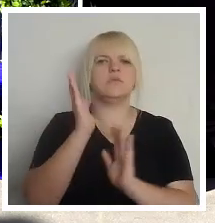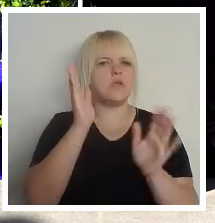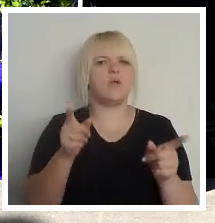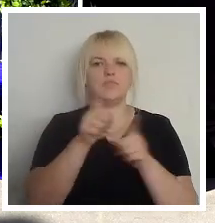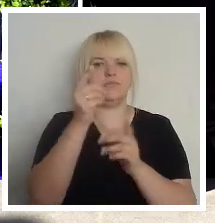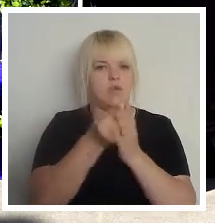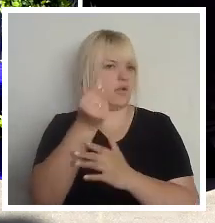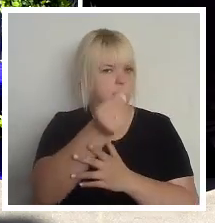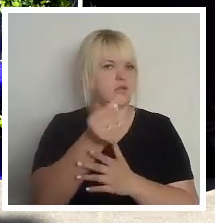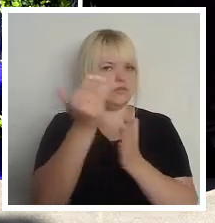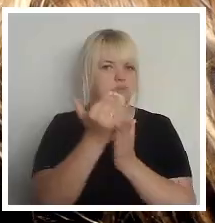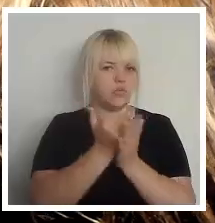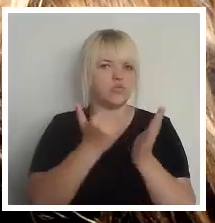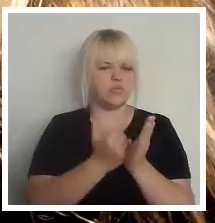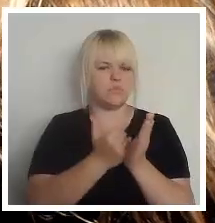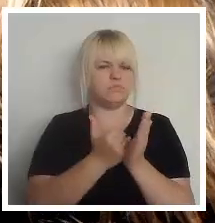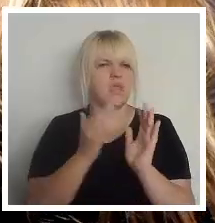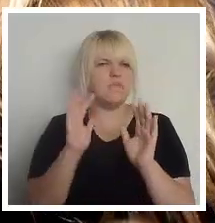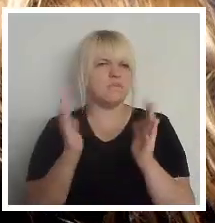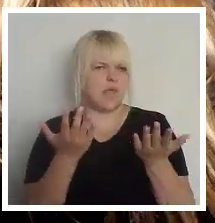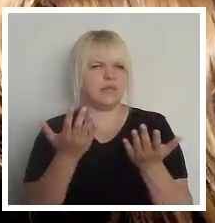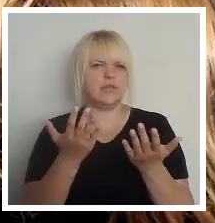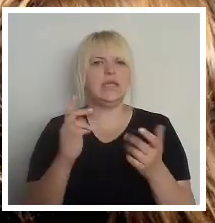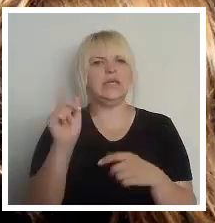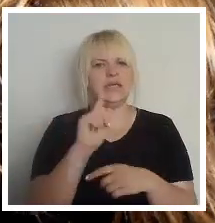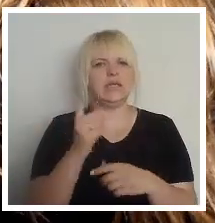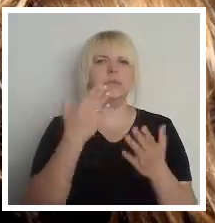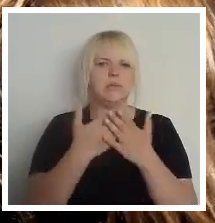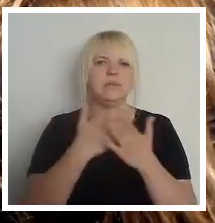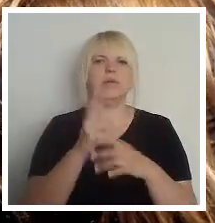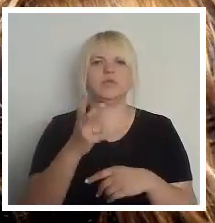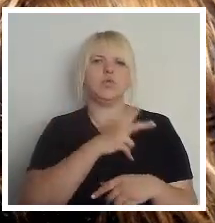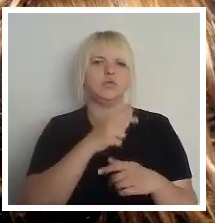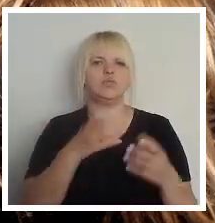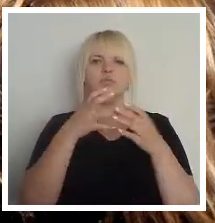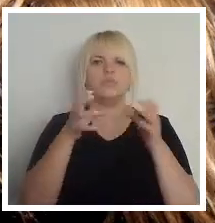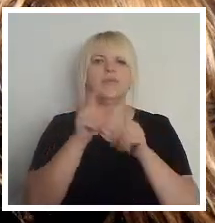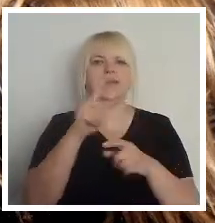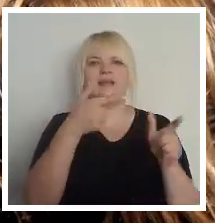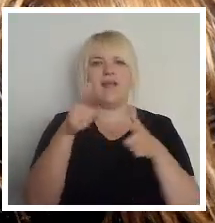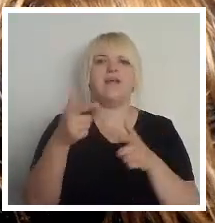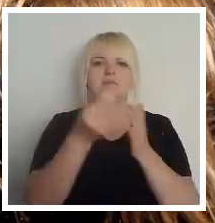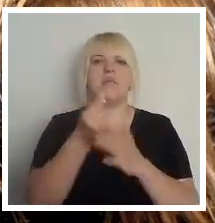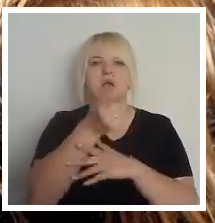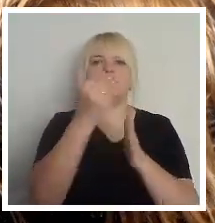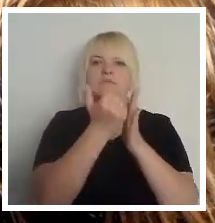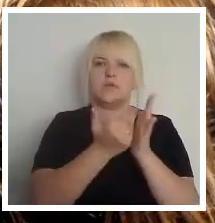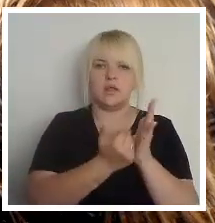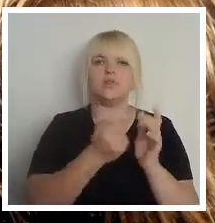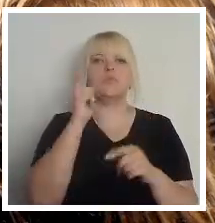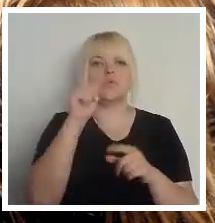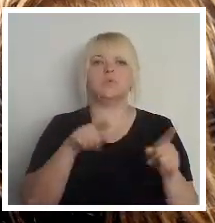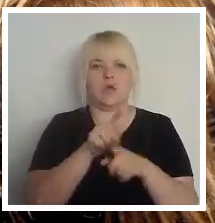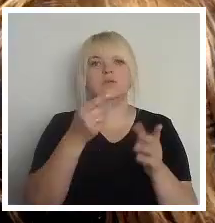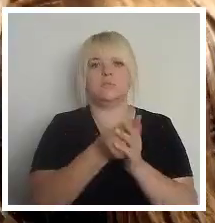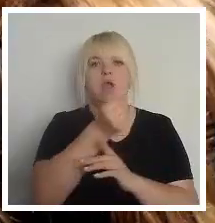saturam, kur pretī ir, teiksim tā, ka sociālās grupas, kas ir gatavas maksāt par šo saturu un kuras arī maksā par šo